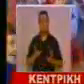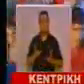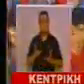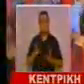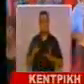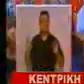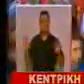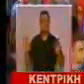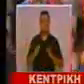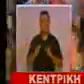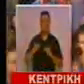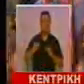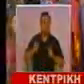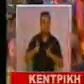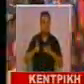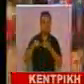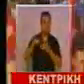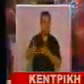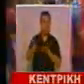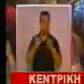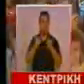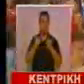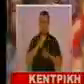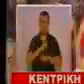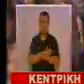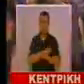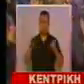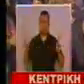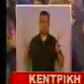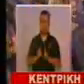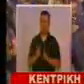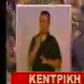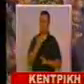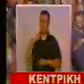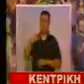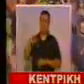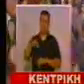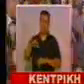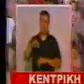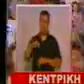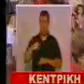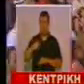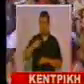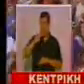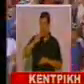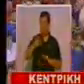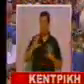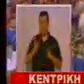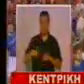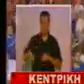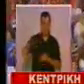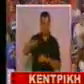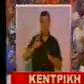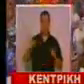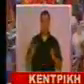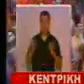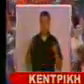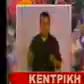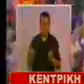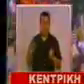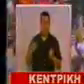παρετημένη πρωτοπορία. Μια είναι η απάντηση. Όσα και να κάνουν, εμείς δεν υποχωρούμε.